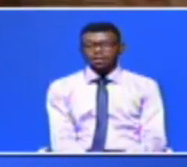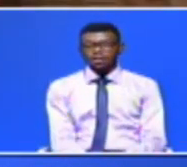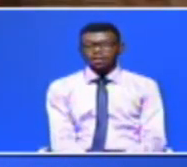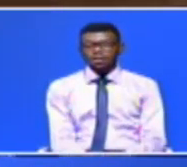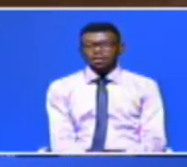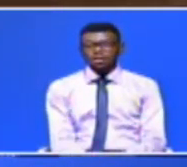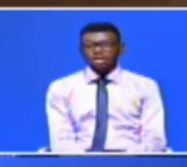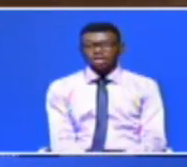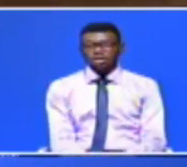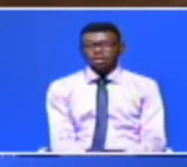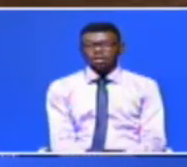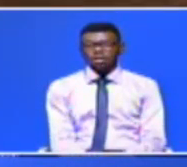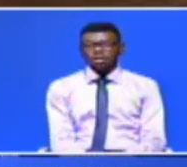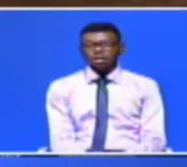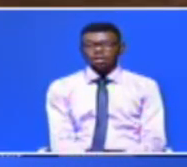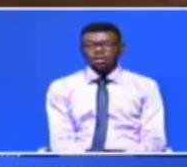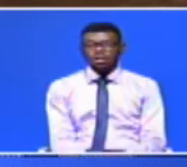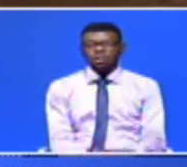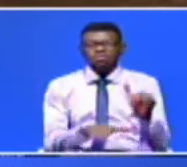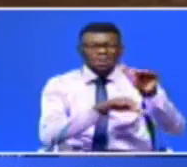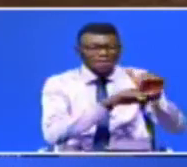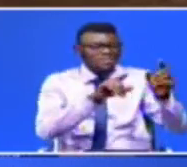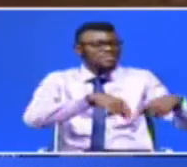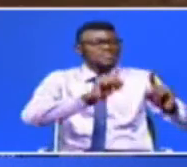sawa. Just request him to just make a phone call.